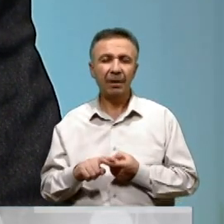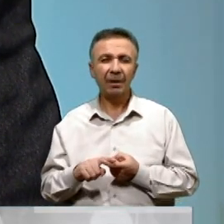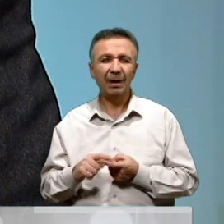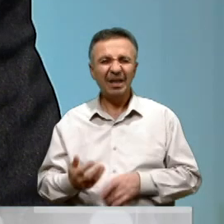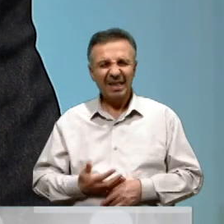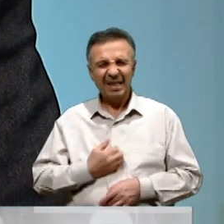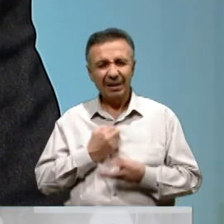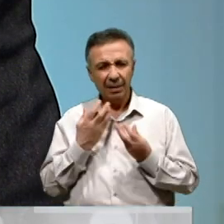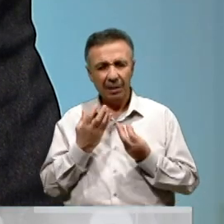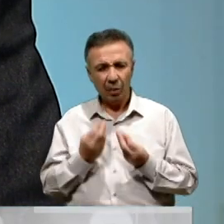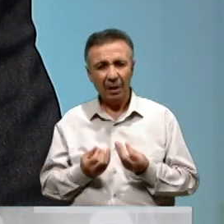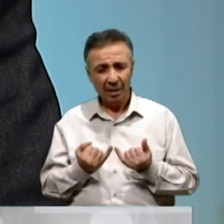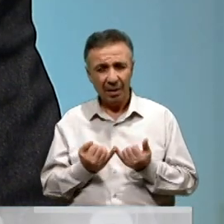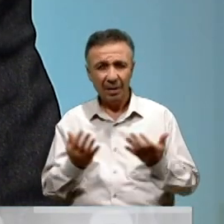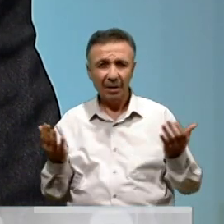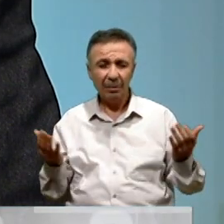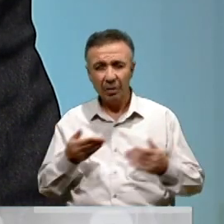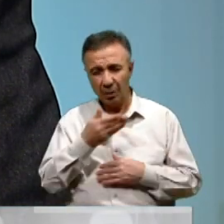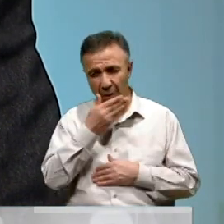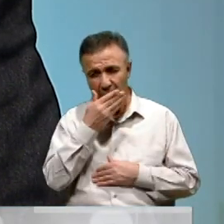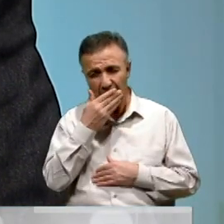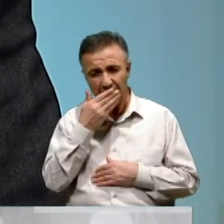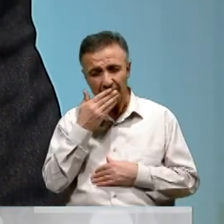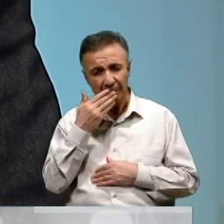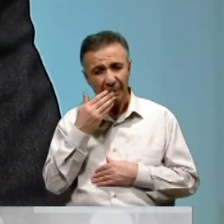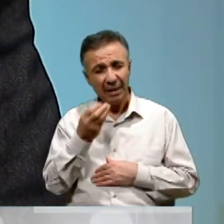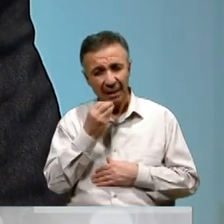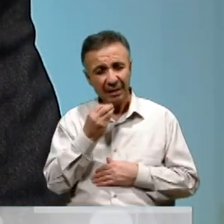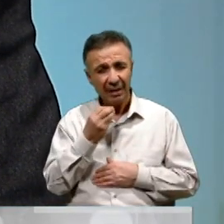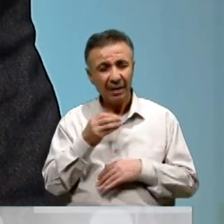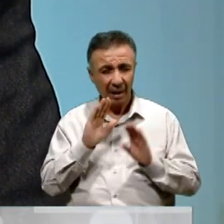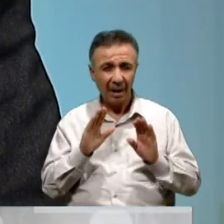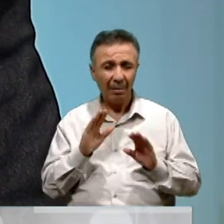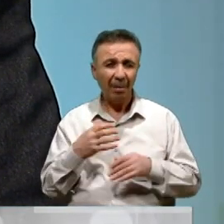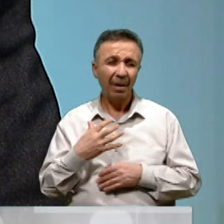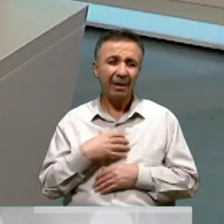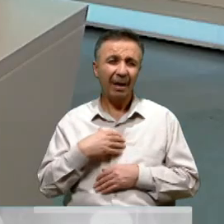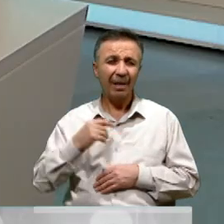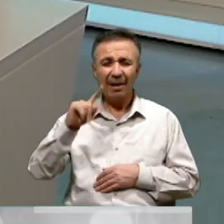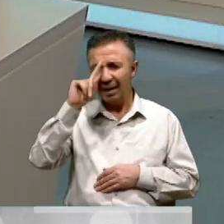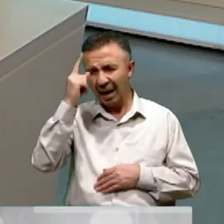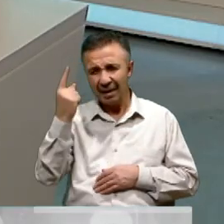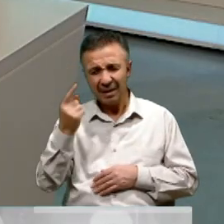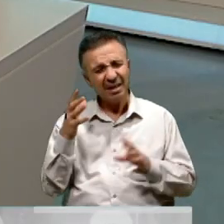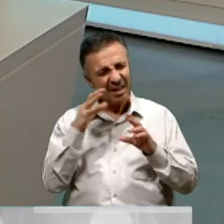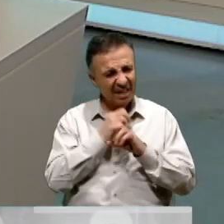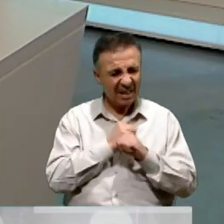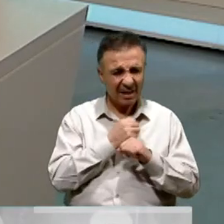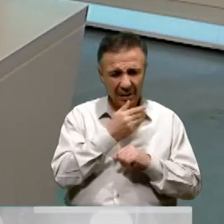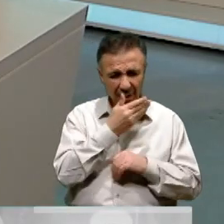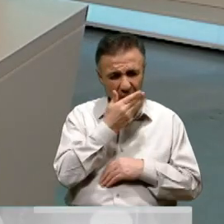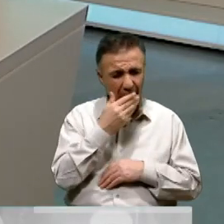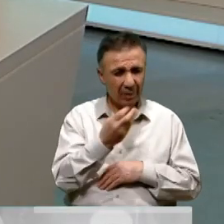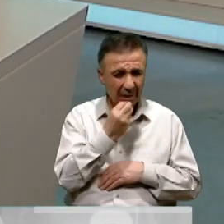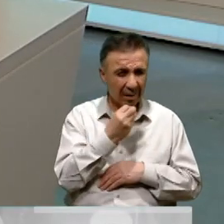olan kardeşlerimiz de oruçlarını yerler ama bunu kendi başlarına yesin. Yani aleni yapmanın da aleni pek bir anlamı yok.